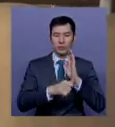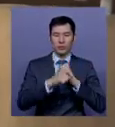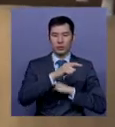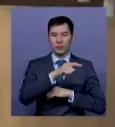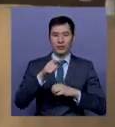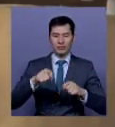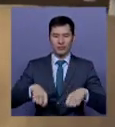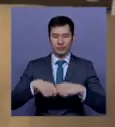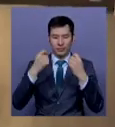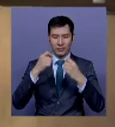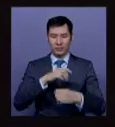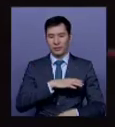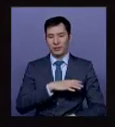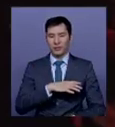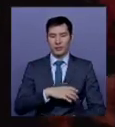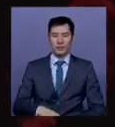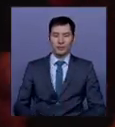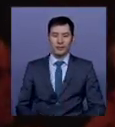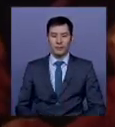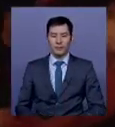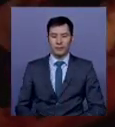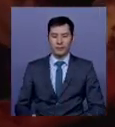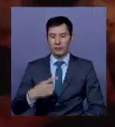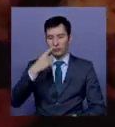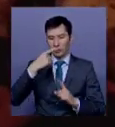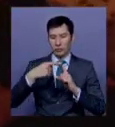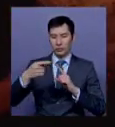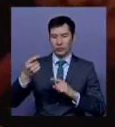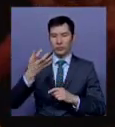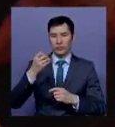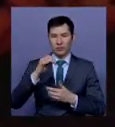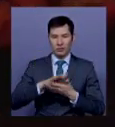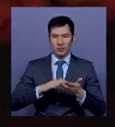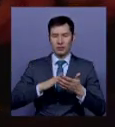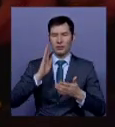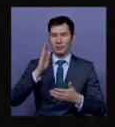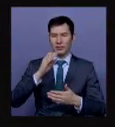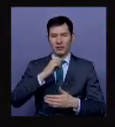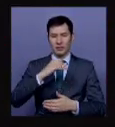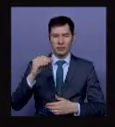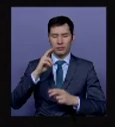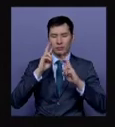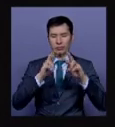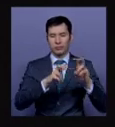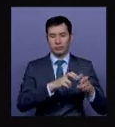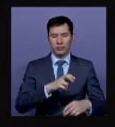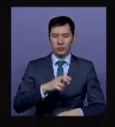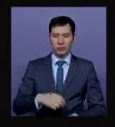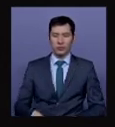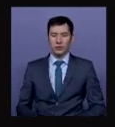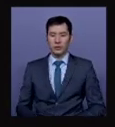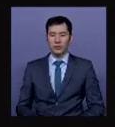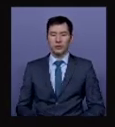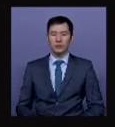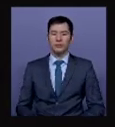өз жұмысын жалғастырған. Құзырлылар алдағы күндерде тексерістің жиі болатынын айтуда. Ол үшін бүгінде 133